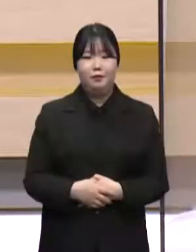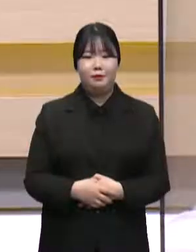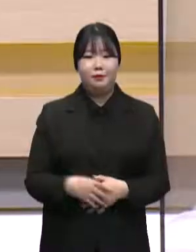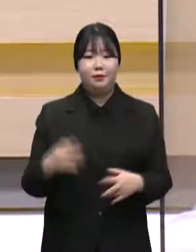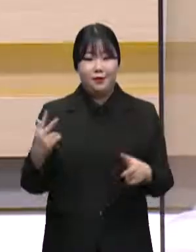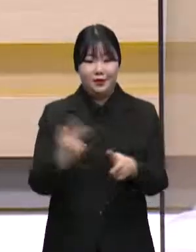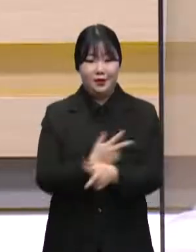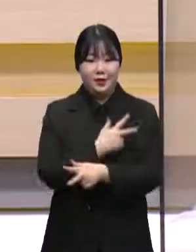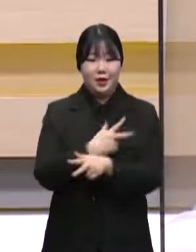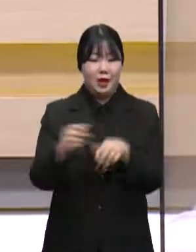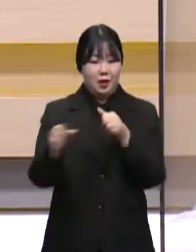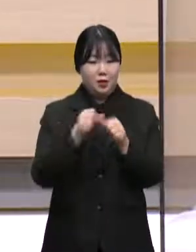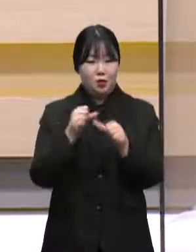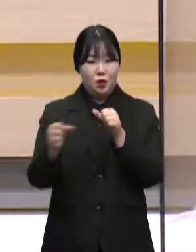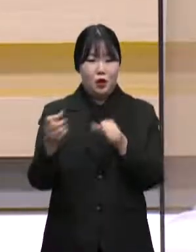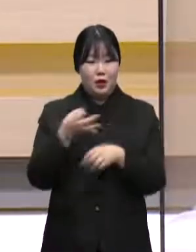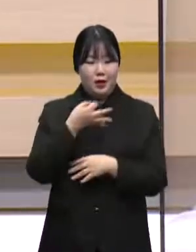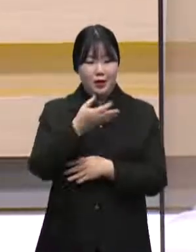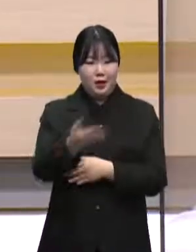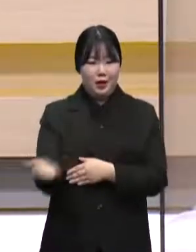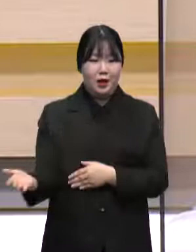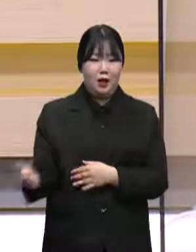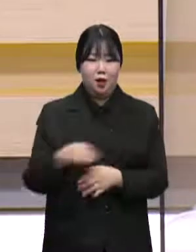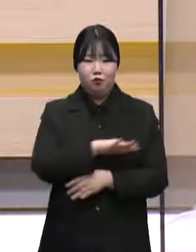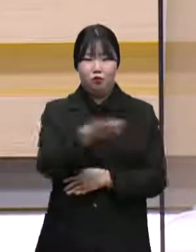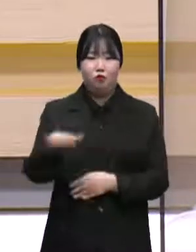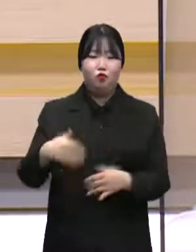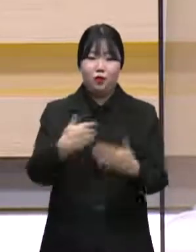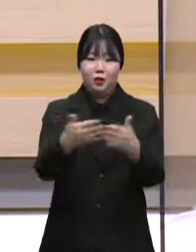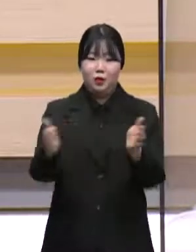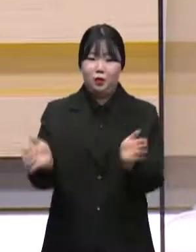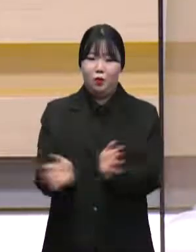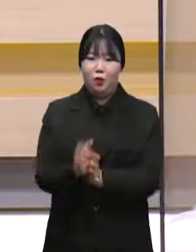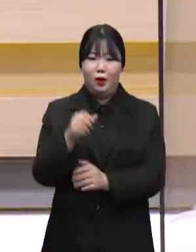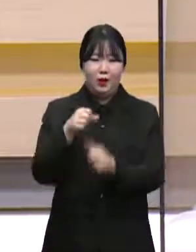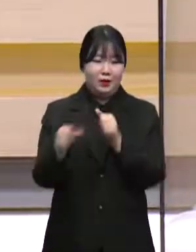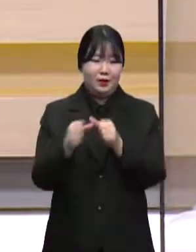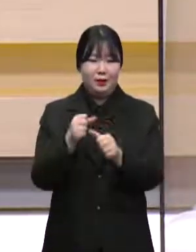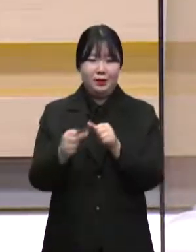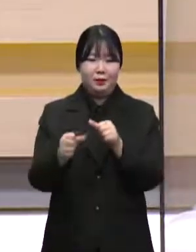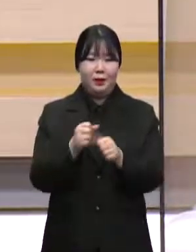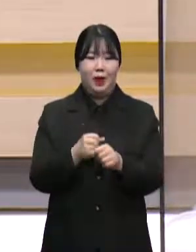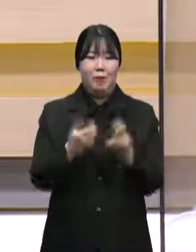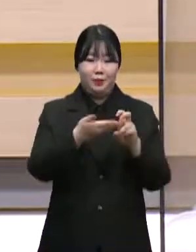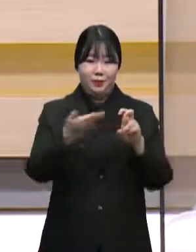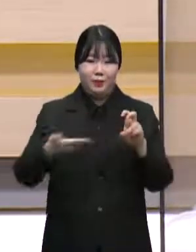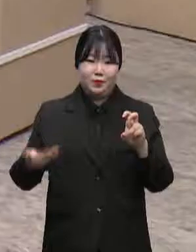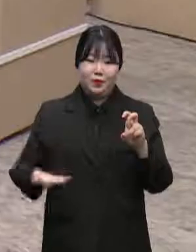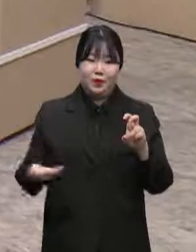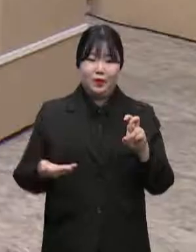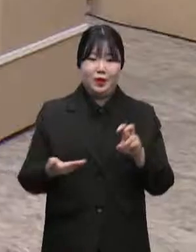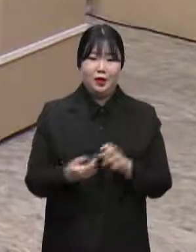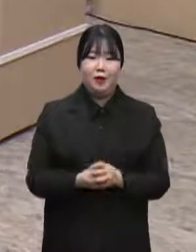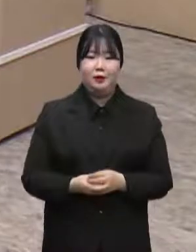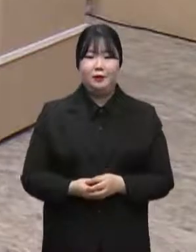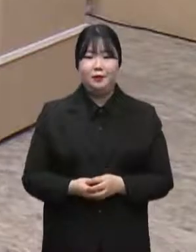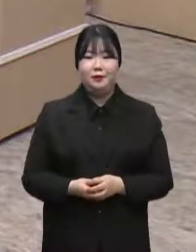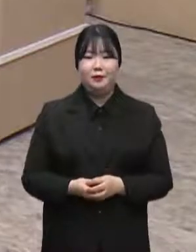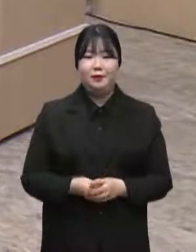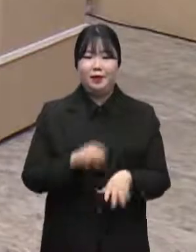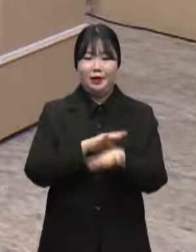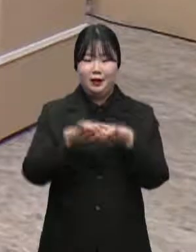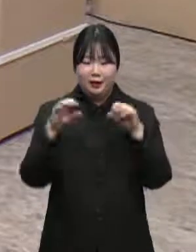1 주관의 있었던 지역 소식을 전해 드리는 우리동네 소식 입니다 오늘은 미 출구 솔직 들어보겠습니다 미 출국일 민교 주무 가 나와